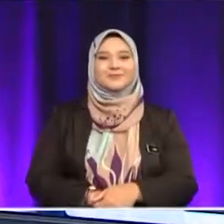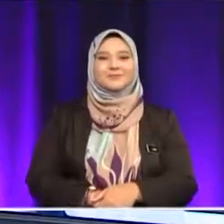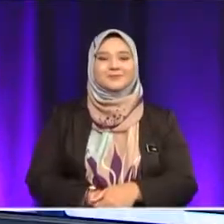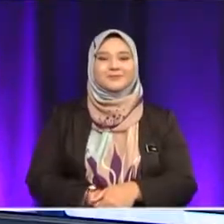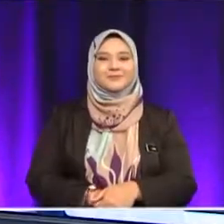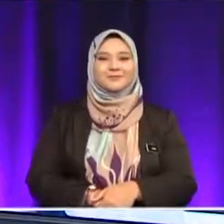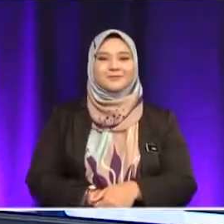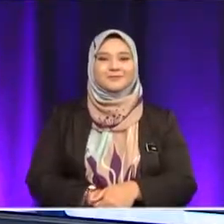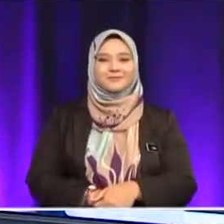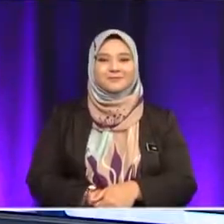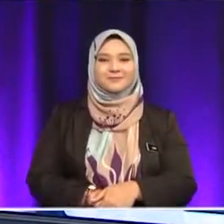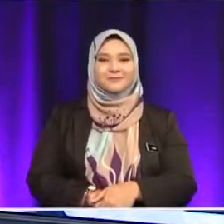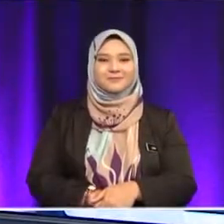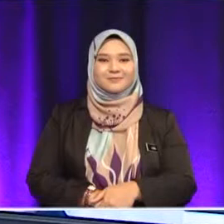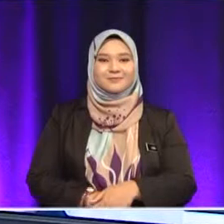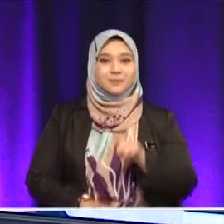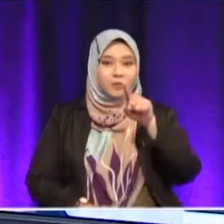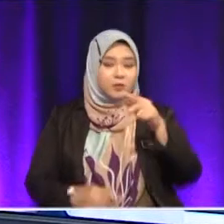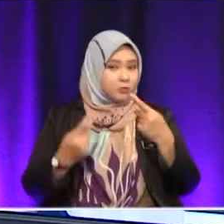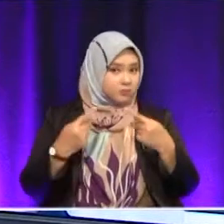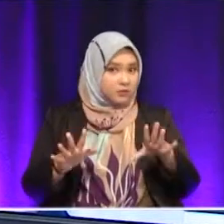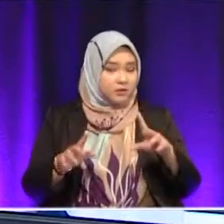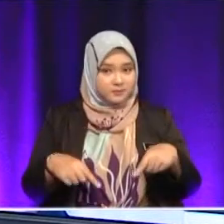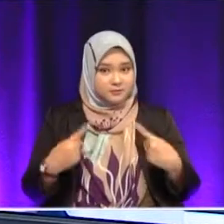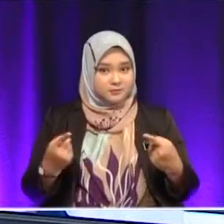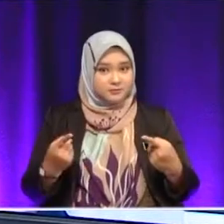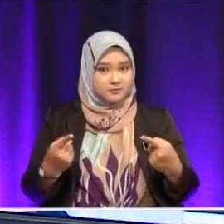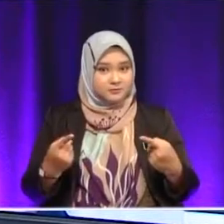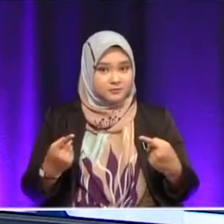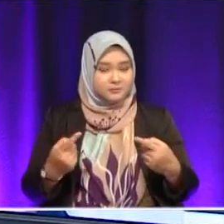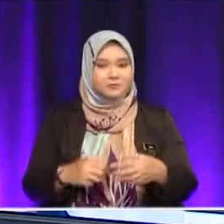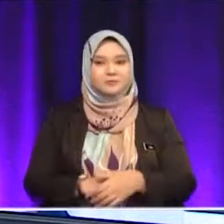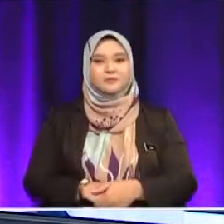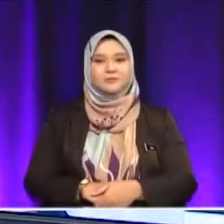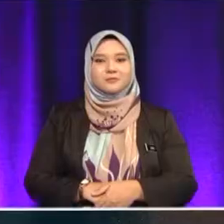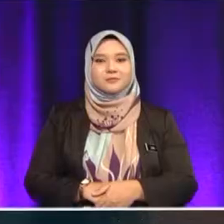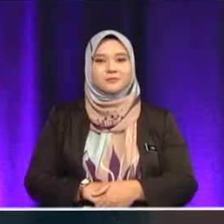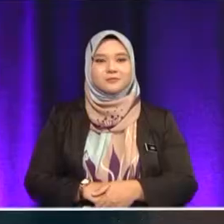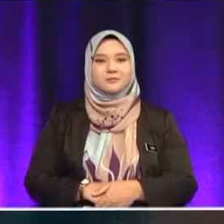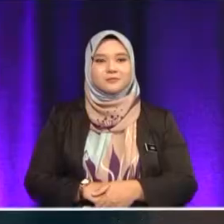pernah merasakan pengalaman pergi ke tempat es kepalsu itu sendiri